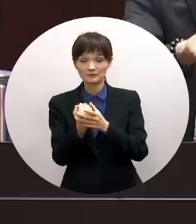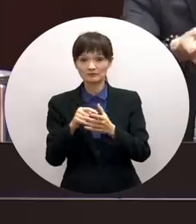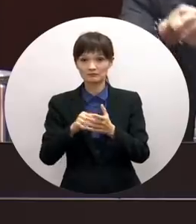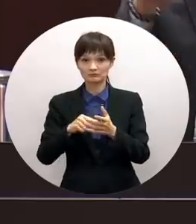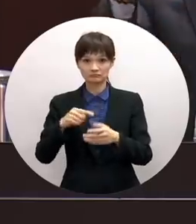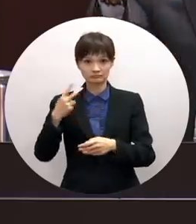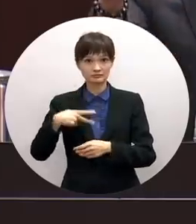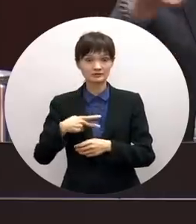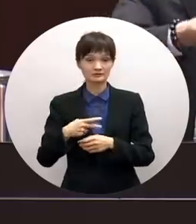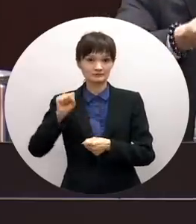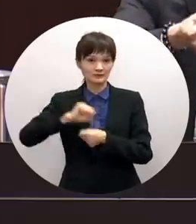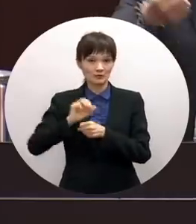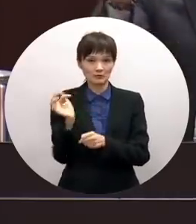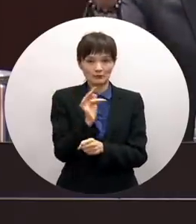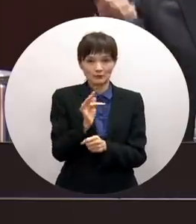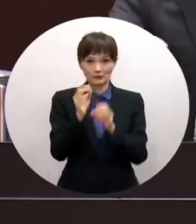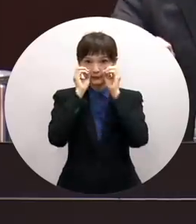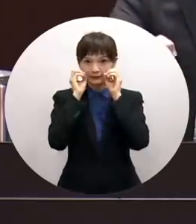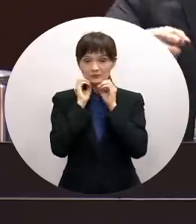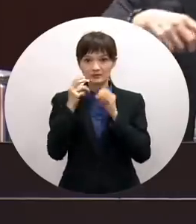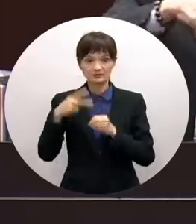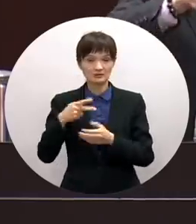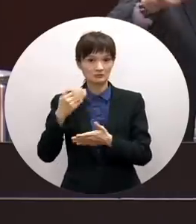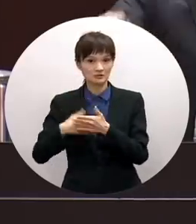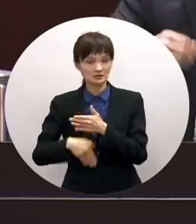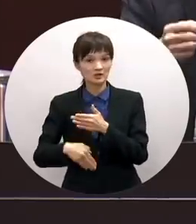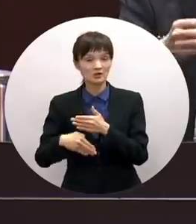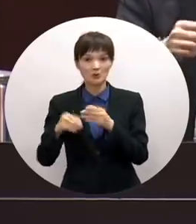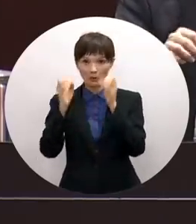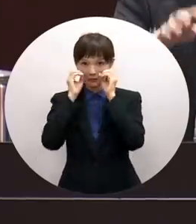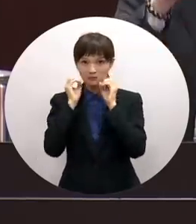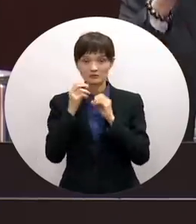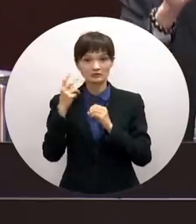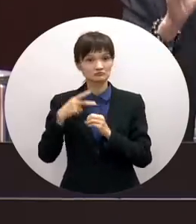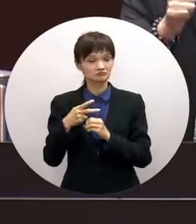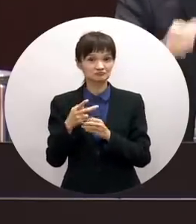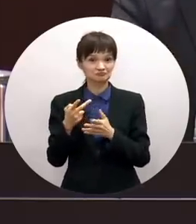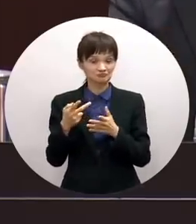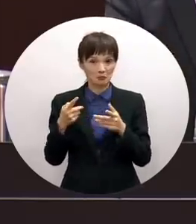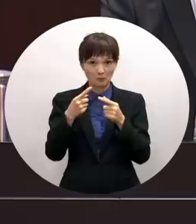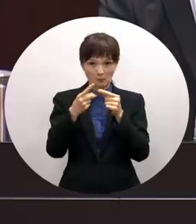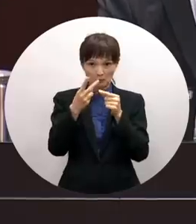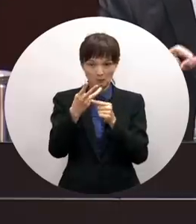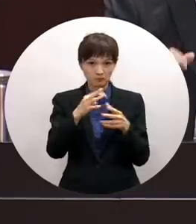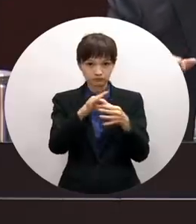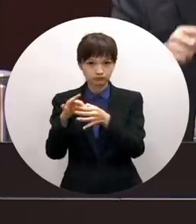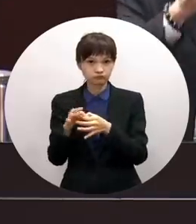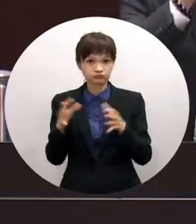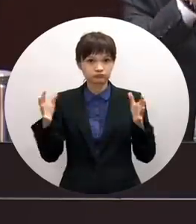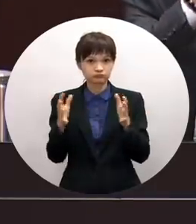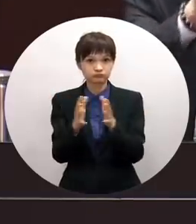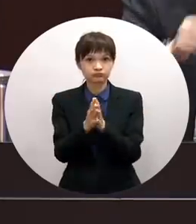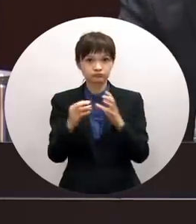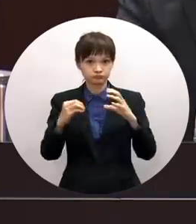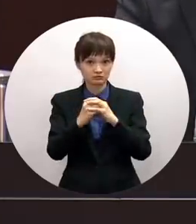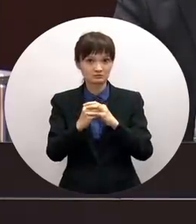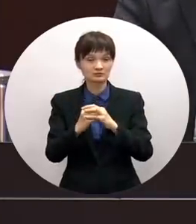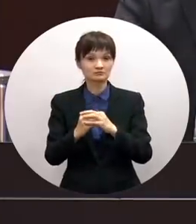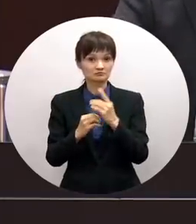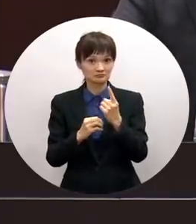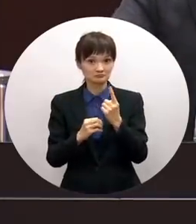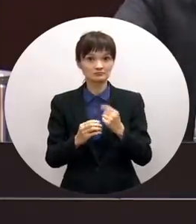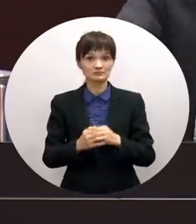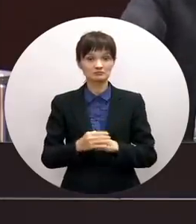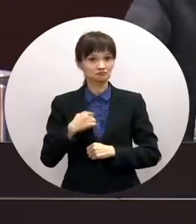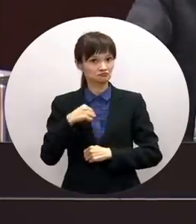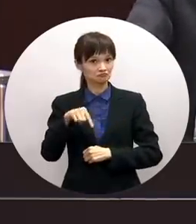的加速器、跟减速器、跟差速器，整个 combine 变成一个大模组。那这个部分呢，对 Tesla 来说的话，